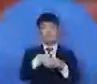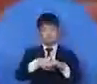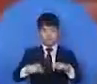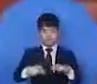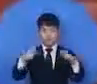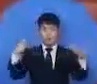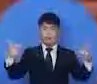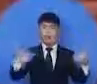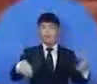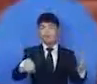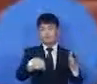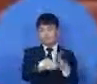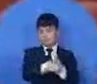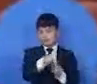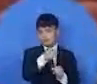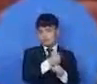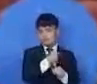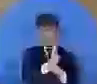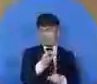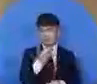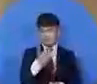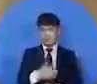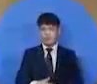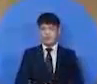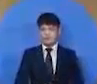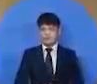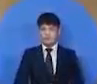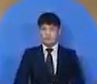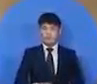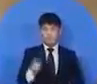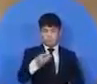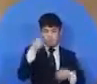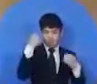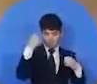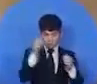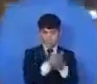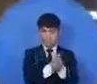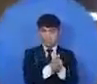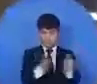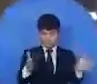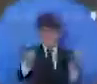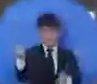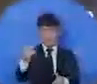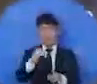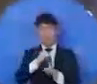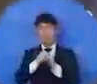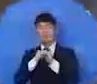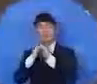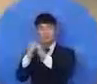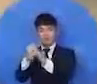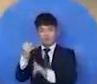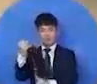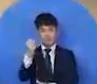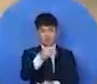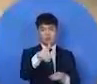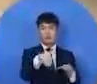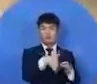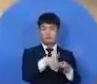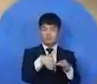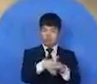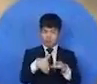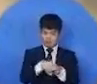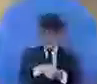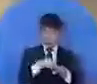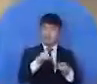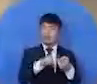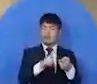확산시키고자 마련 됐는데요 이날 시립 교향악단 연주회 와 합창단 헙 양 공연 의 시작으로 효 실천 유공자